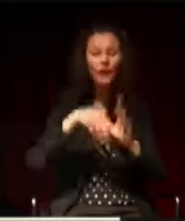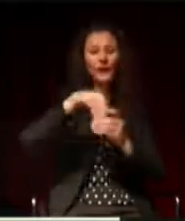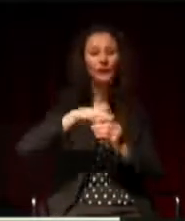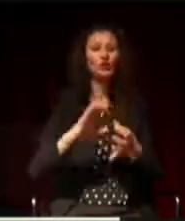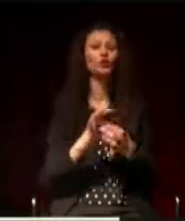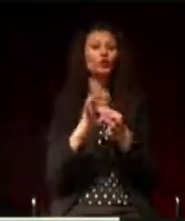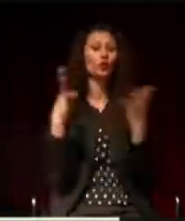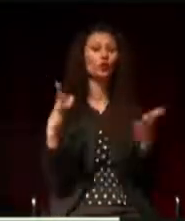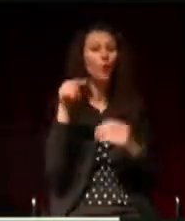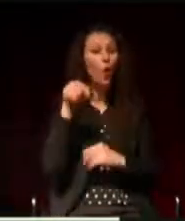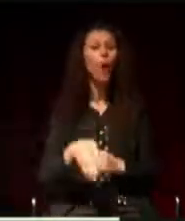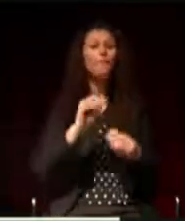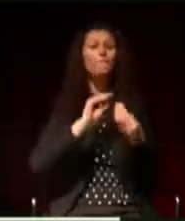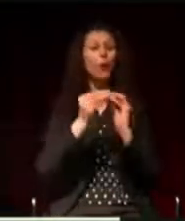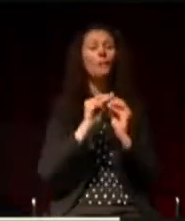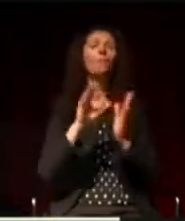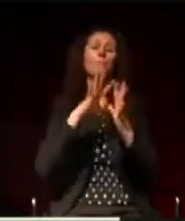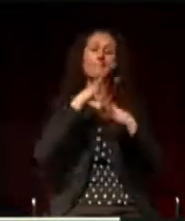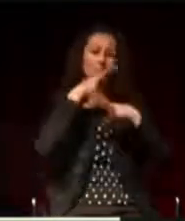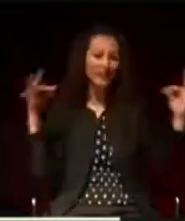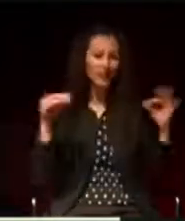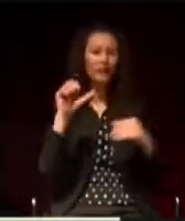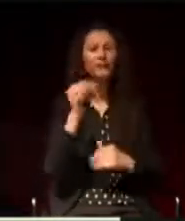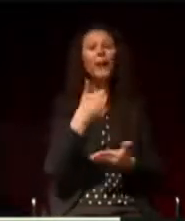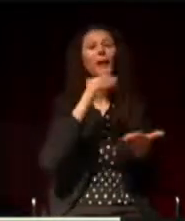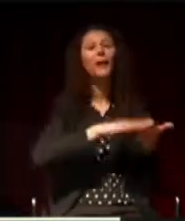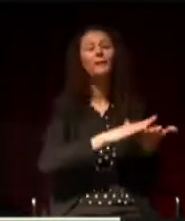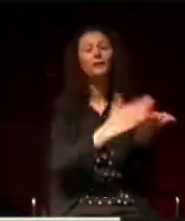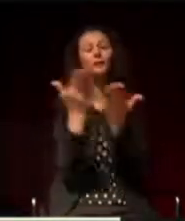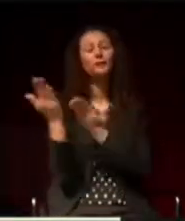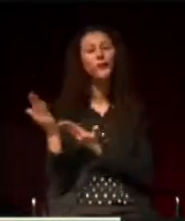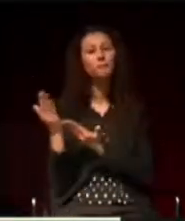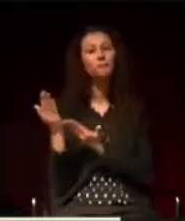çözeceğiz. Oradaki o problemi bitireceğiz. Değerli arkadaşlar,